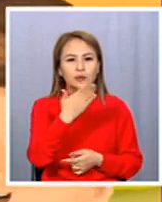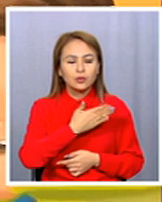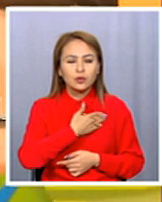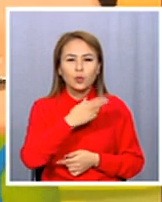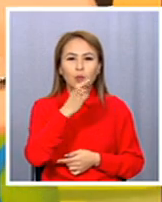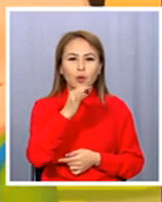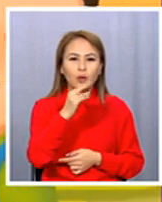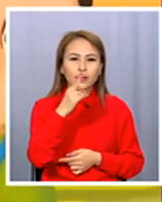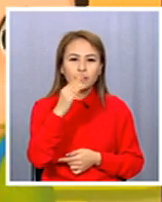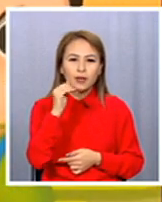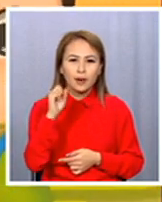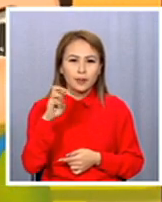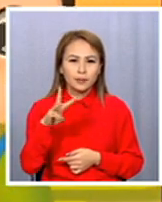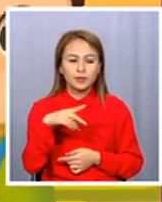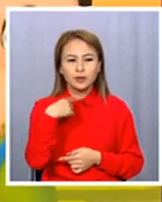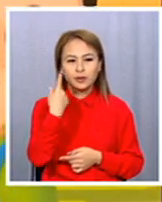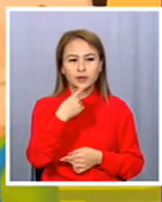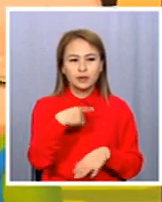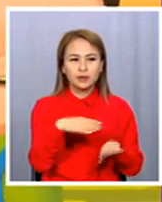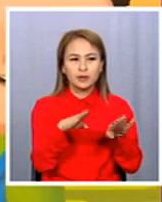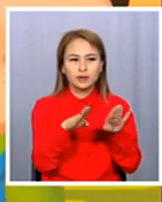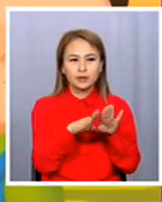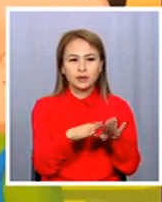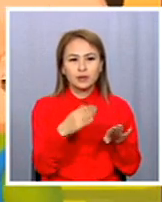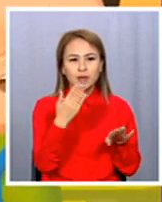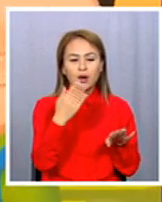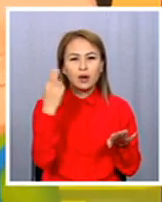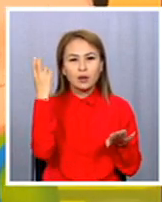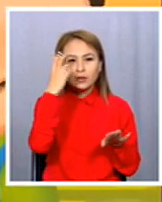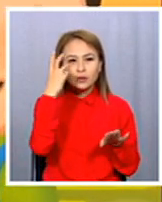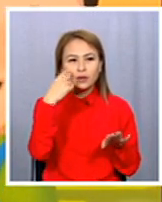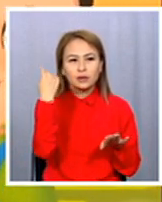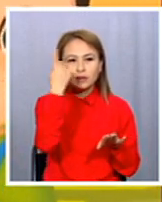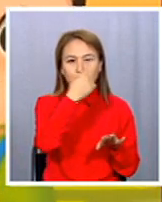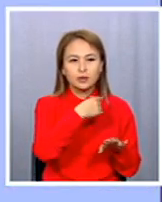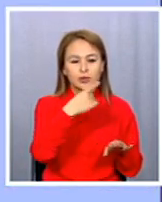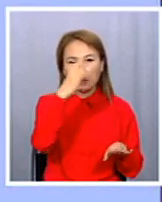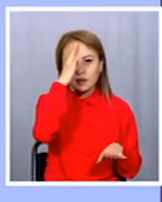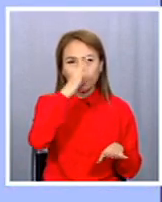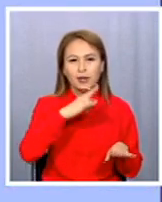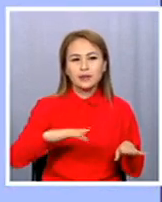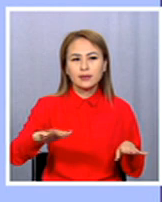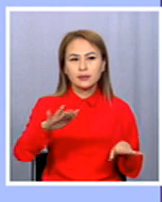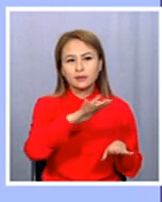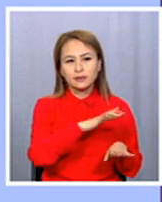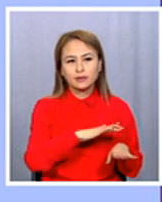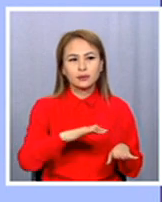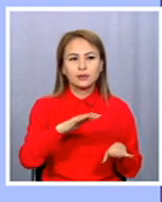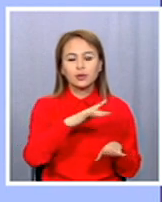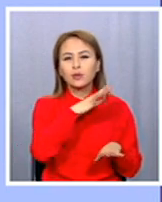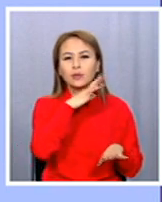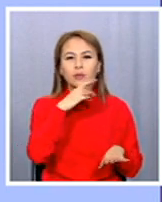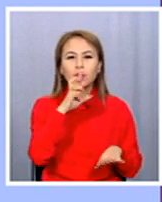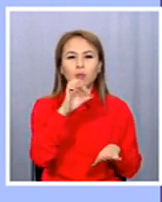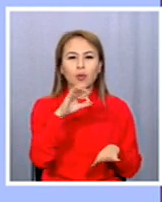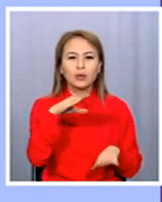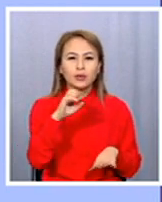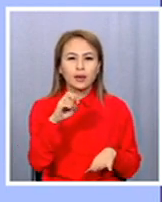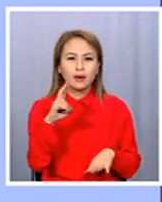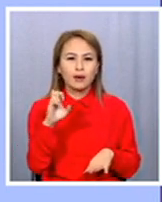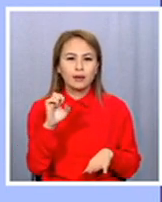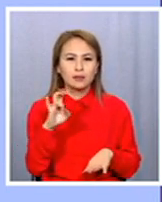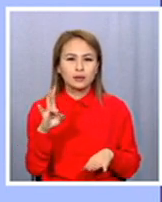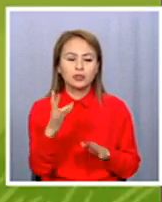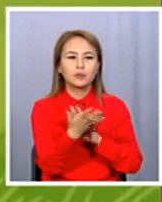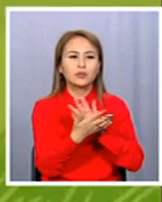дейді сені. Ойсыл қара тегі, бүкіл қазақ келе. Көз-көз бота қан деп,